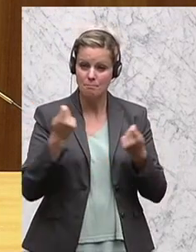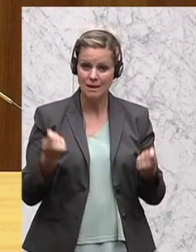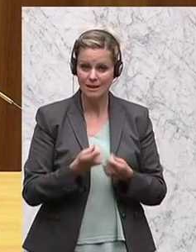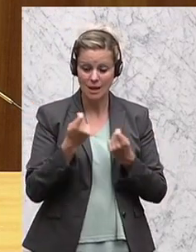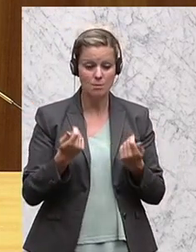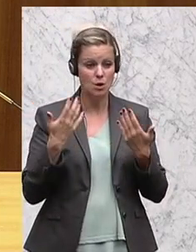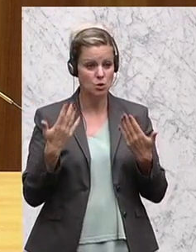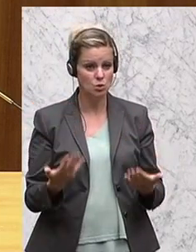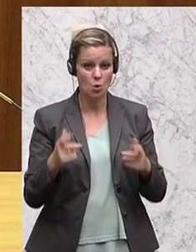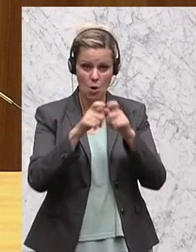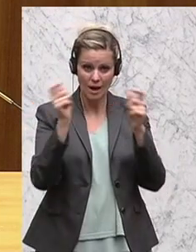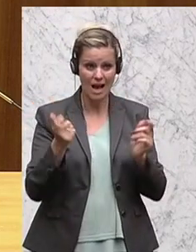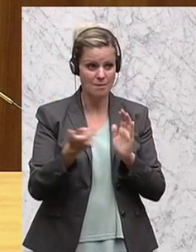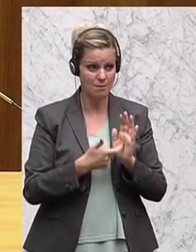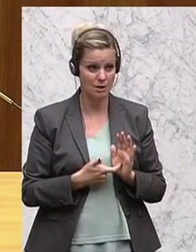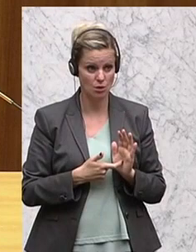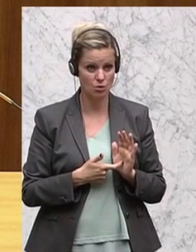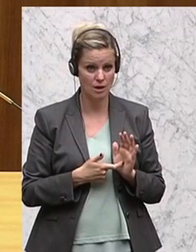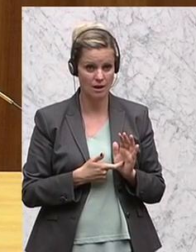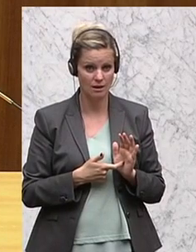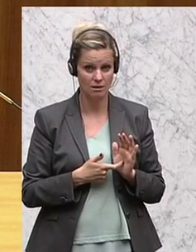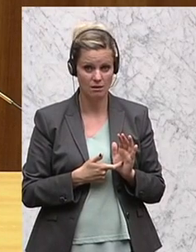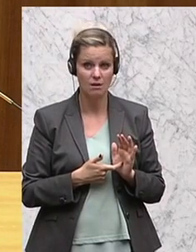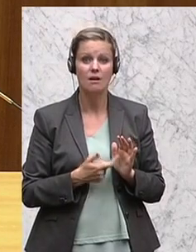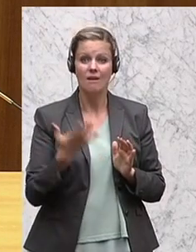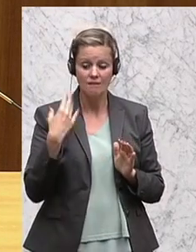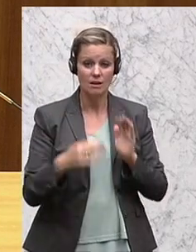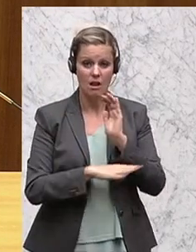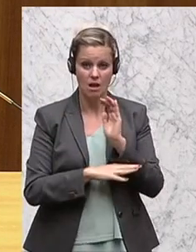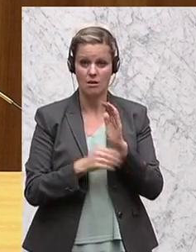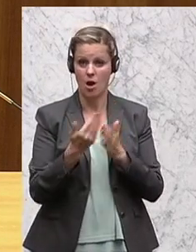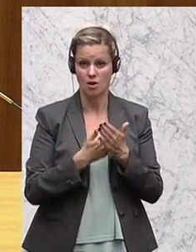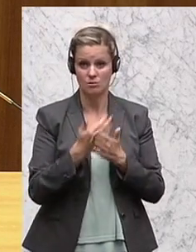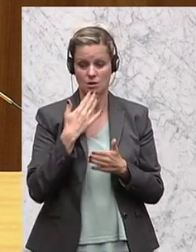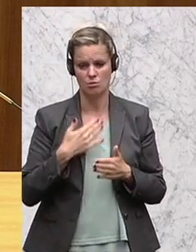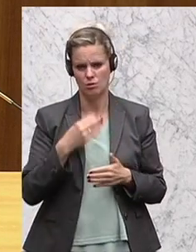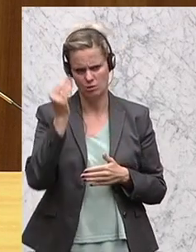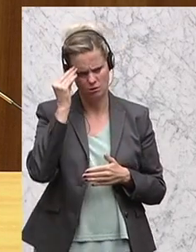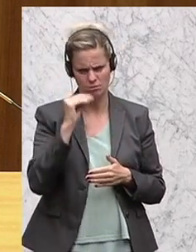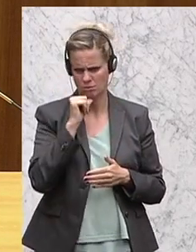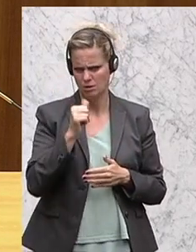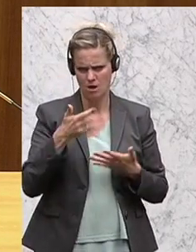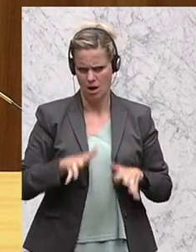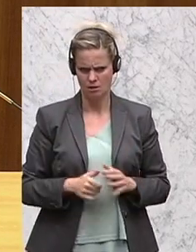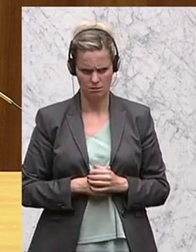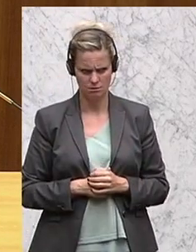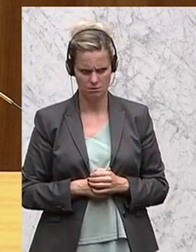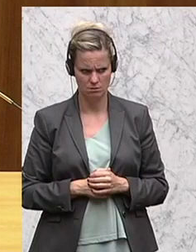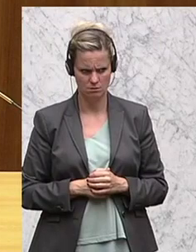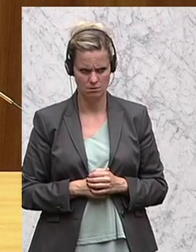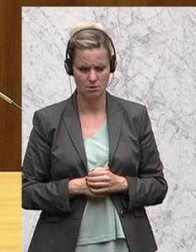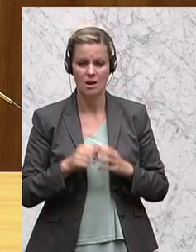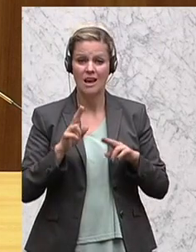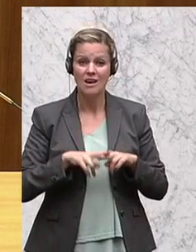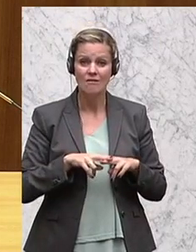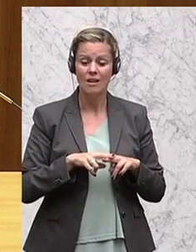diesen Rahmenbedingungen auch nur bereit sind, Lehrlinge wieder auszubilden. Und ich sage Ihnen eines, wenn Sie die Wirtschaft nicht einbinden